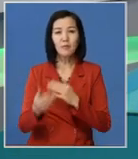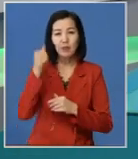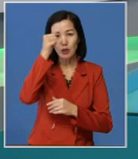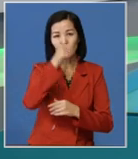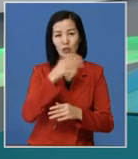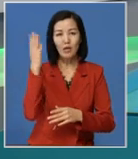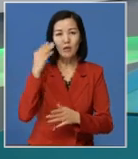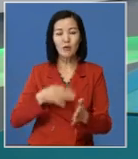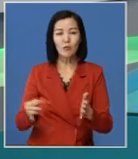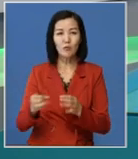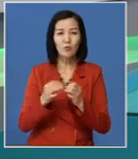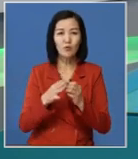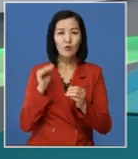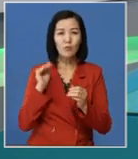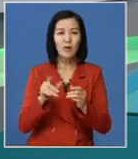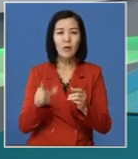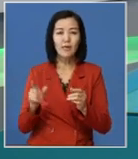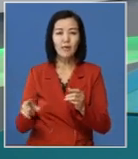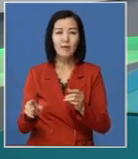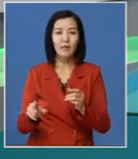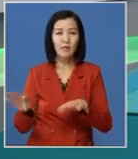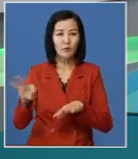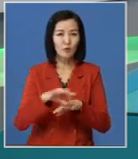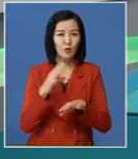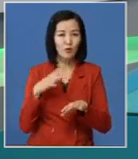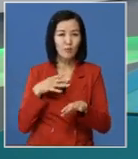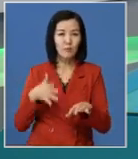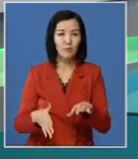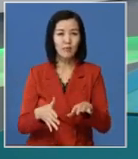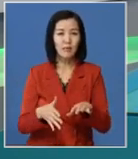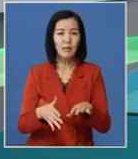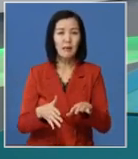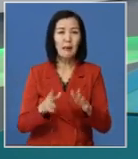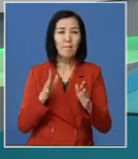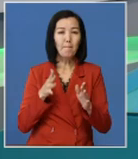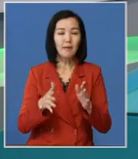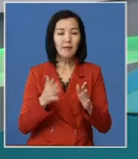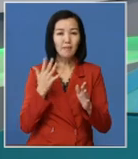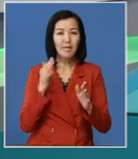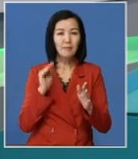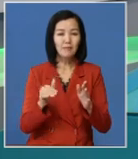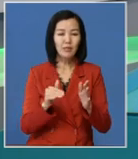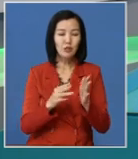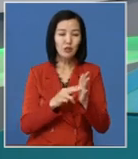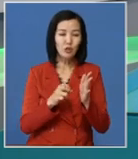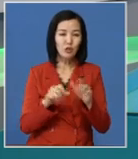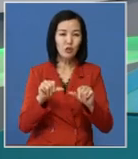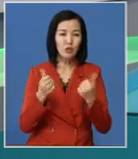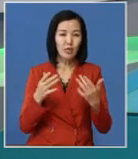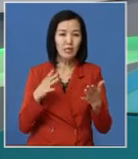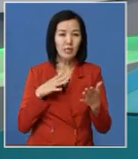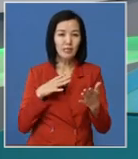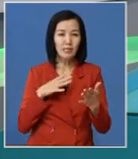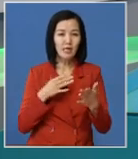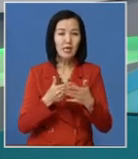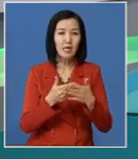Былтыр Алматы облысында 14000-нан аса адамның некесі қиылған, 5700-ден аса жұп ажырасыпты. Жас жұбайлар арасындағы ажырасудың